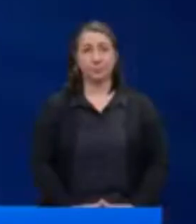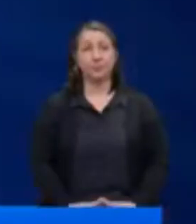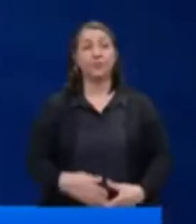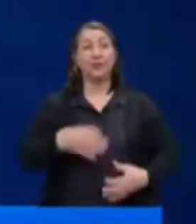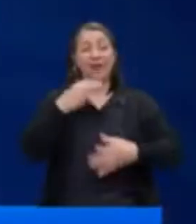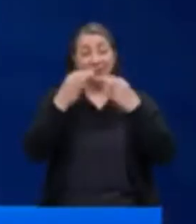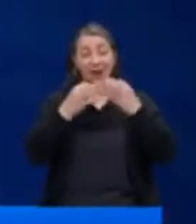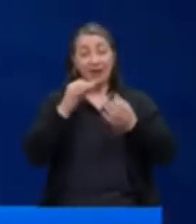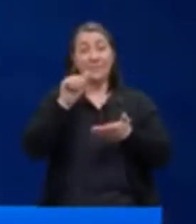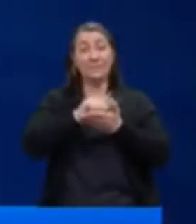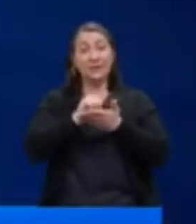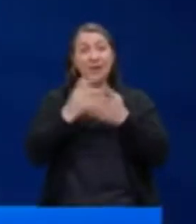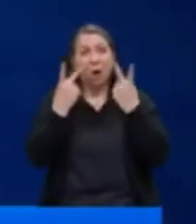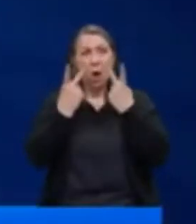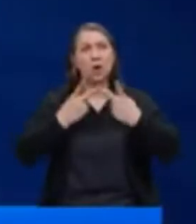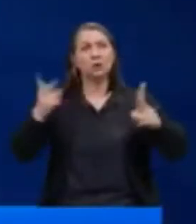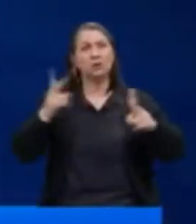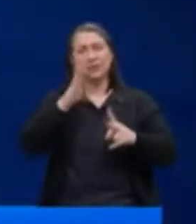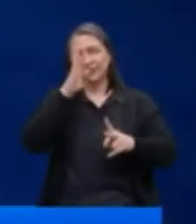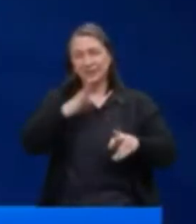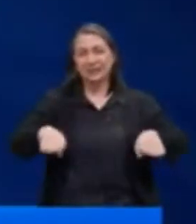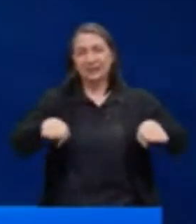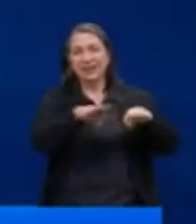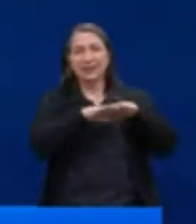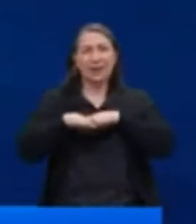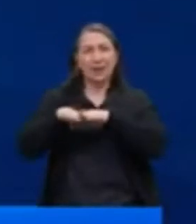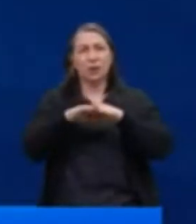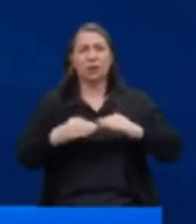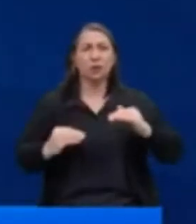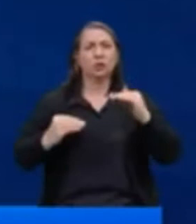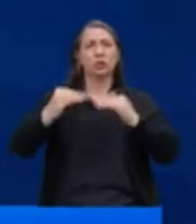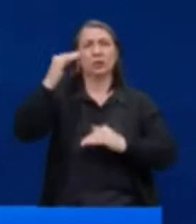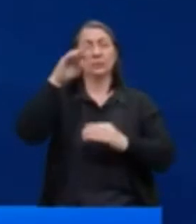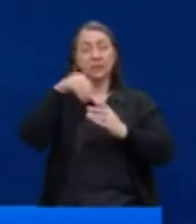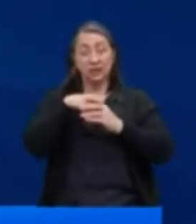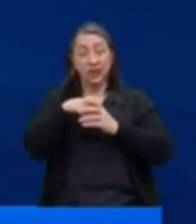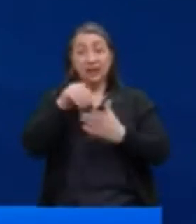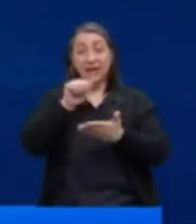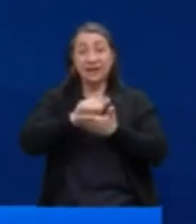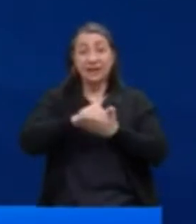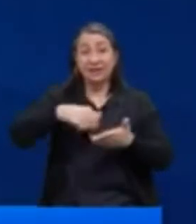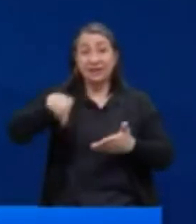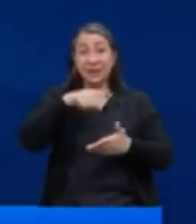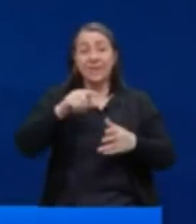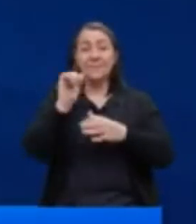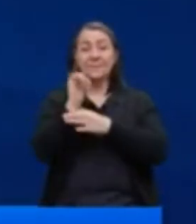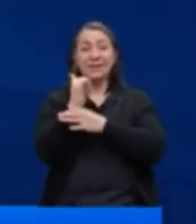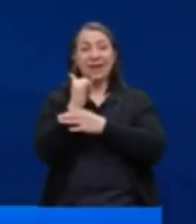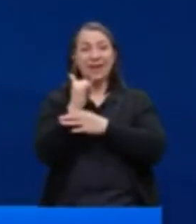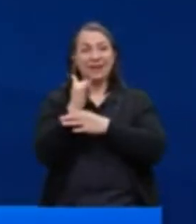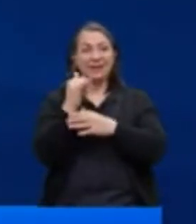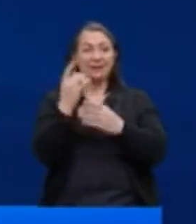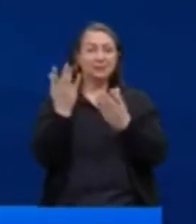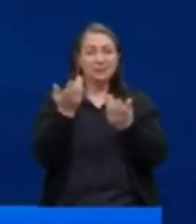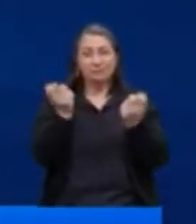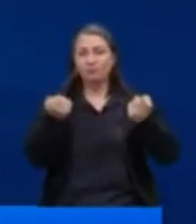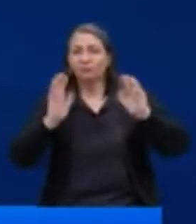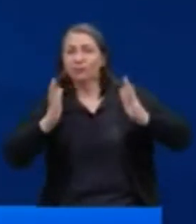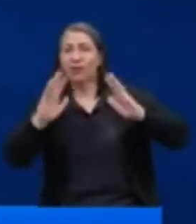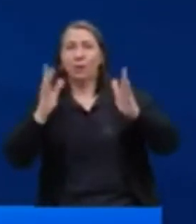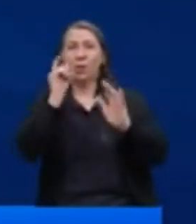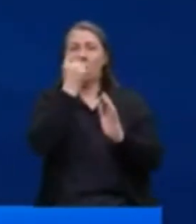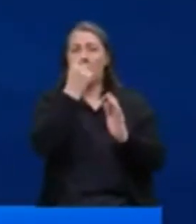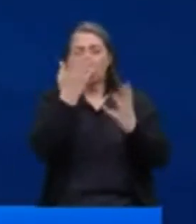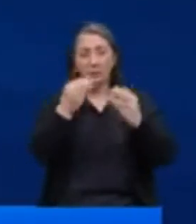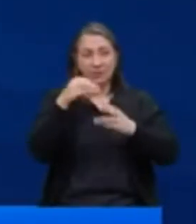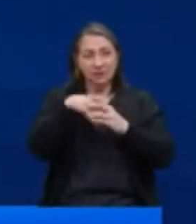İfade ve basın özgürlüğüne ilişkin standartları yükseltmek için gazetecilerin mesleki faaliyetlerinin kolaylaştırılmasına